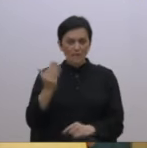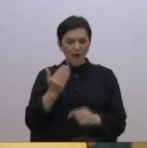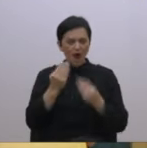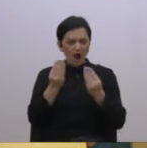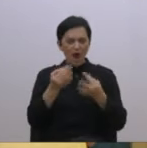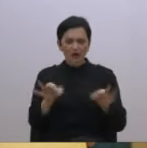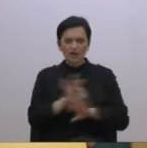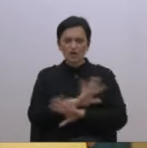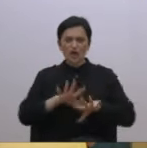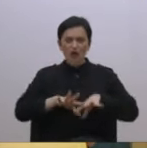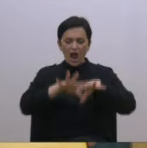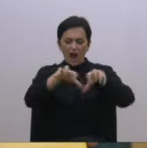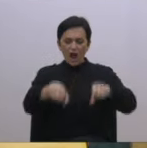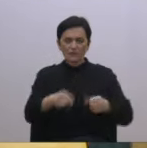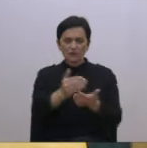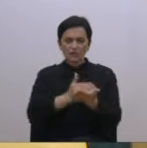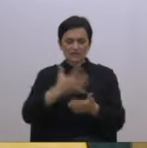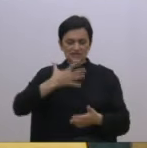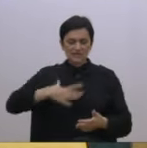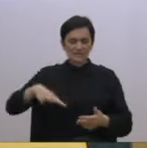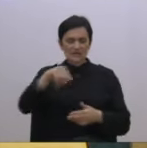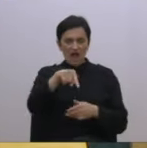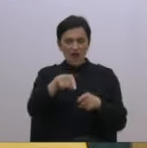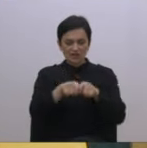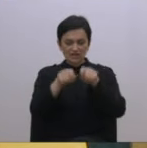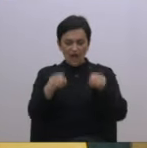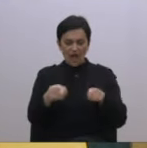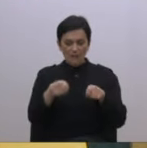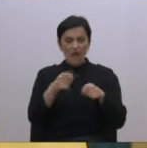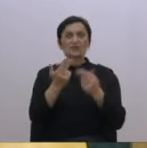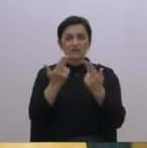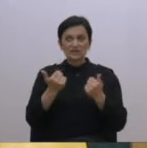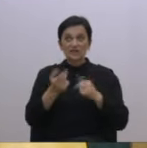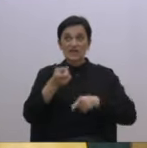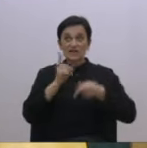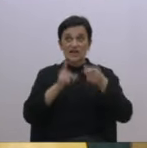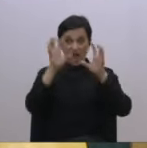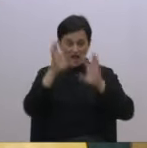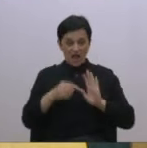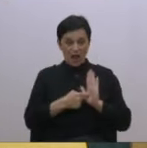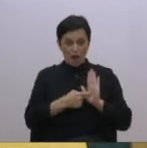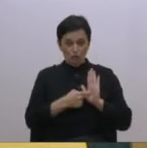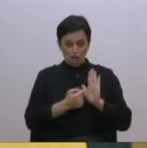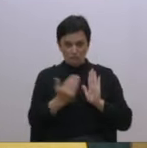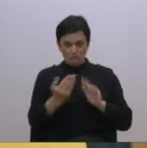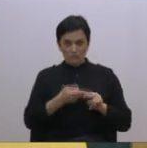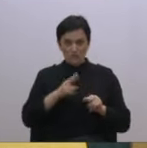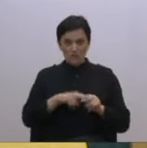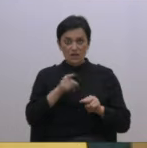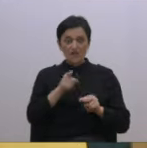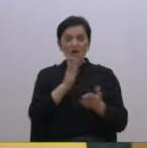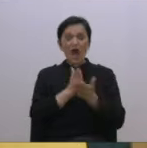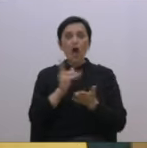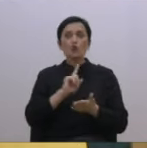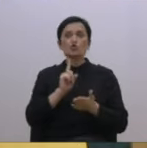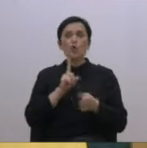დაუშვებს ავტორიტარული რეჟიმის საქართველოში დამყარებას. დიახ, რეალურად აი ეს კანონი ხო ამაზეა. ეს კანონი არის იმაზე,